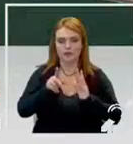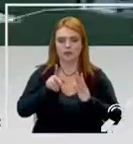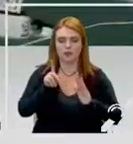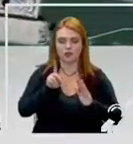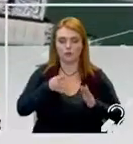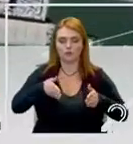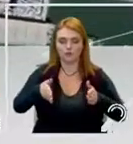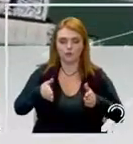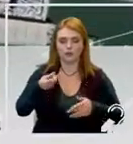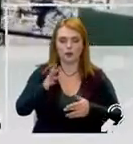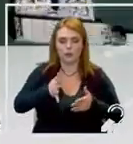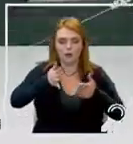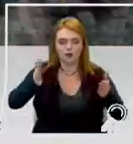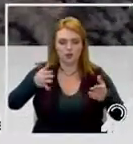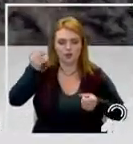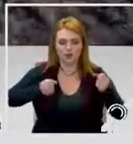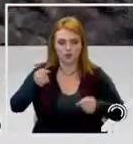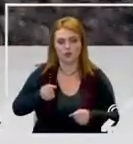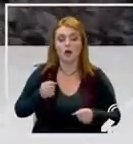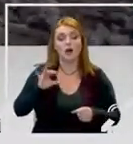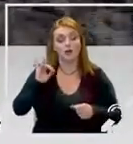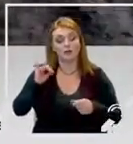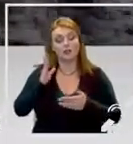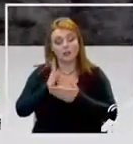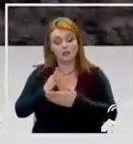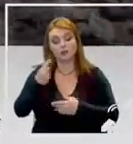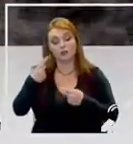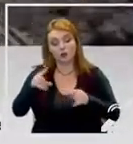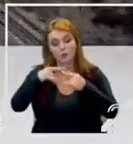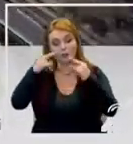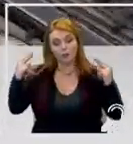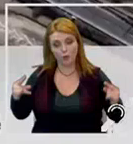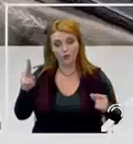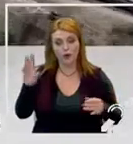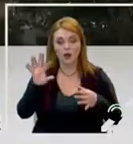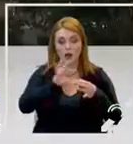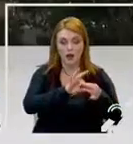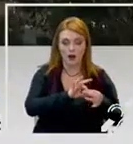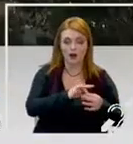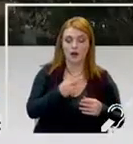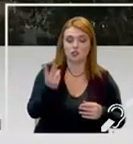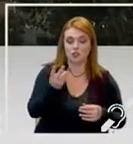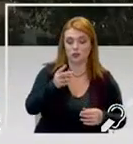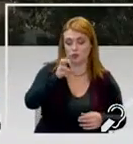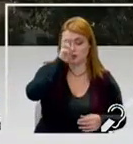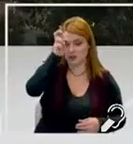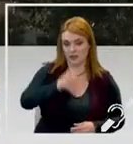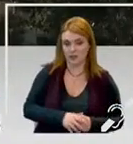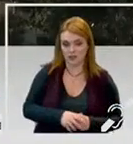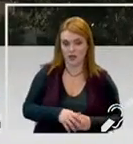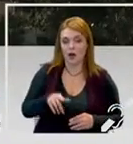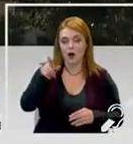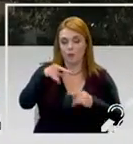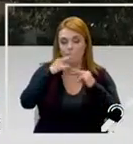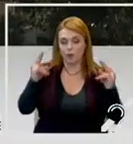guvernul României a reabilitat un alt pod important ce leagă cele două maluri ale Prutului, cel de la Giurgiulești. Investiția s-a ridicat la